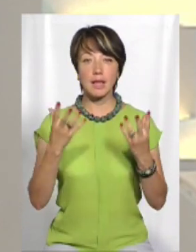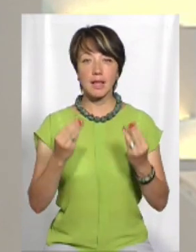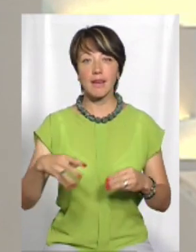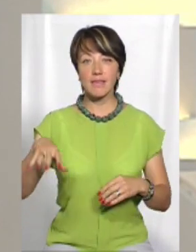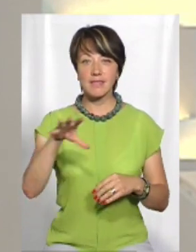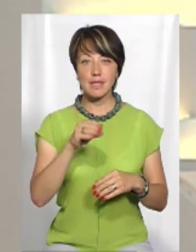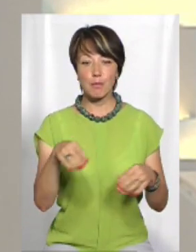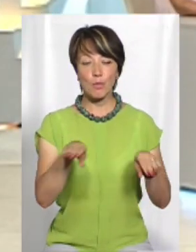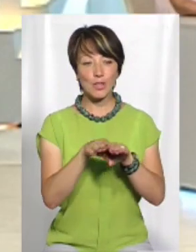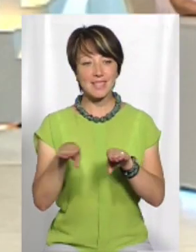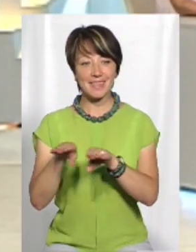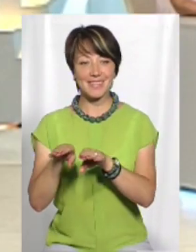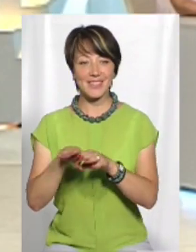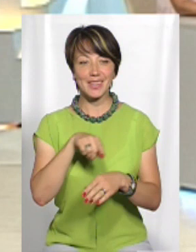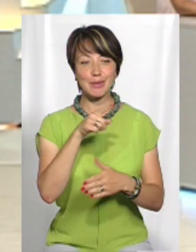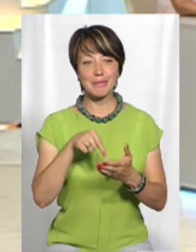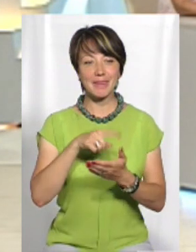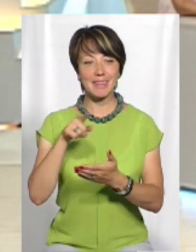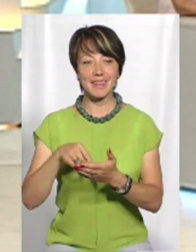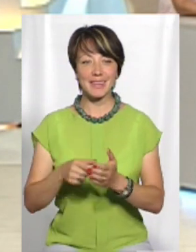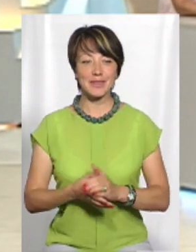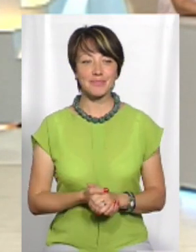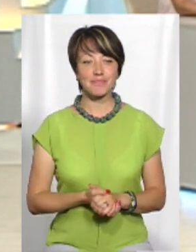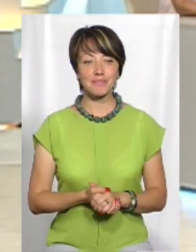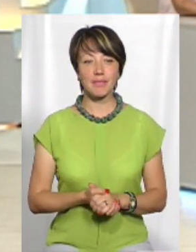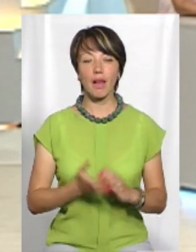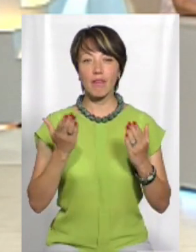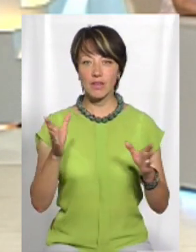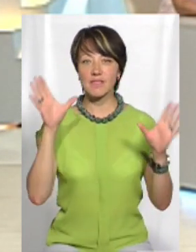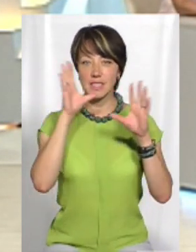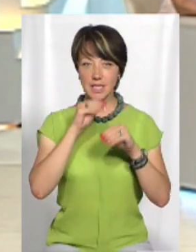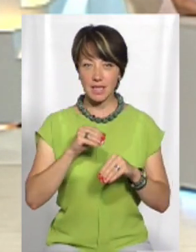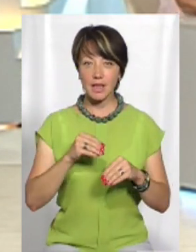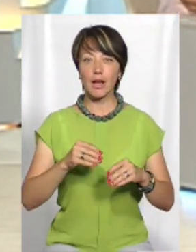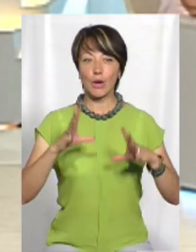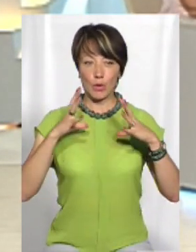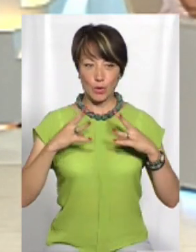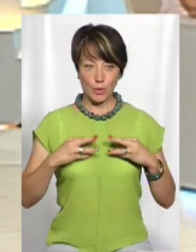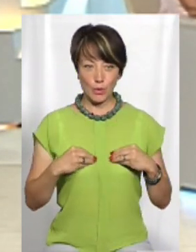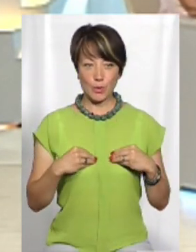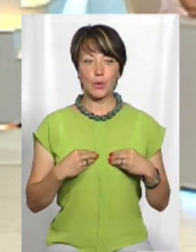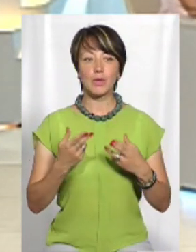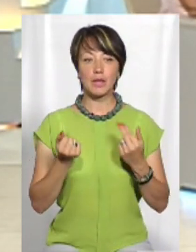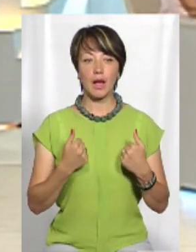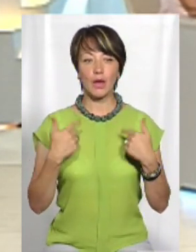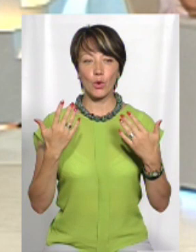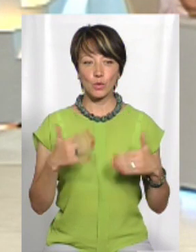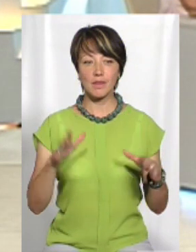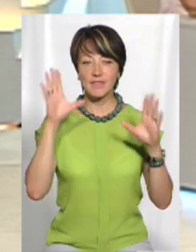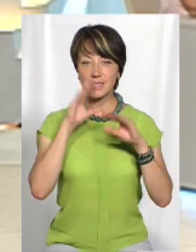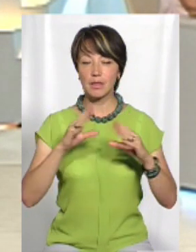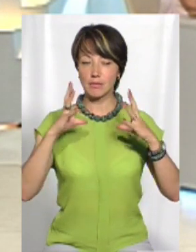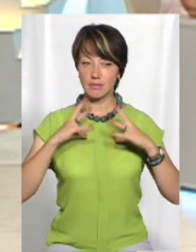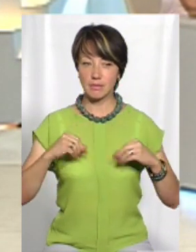все після позакривати всі питання організаційні. Так. А ви вже встигли перевести подих? Так, я встиг перевести подих.